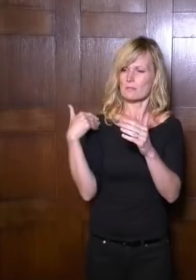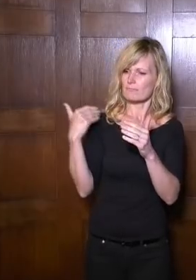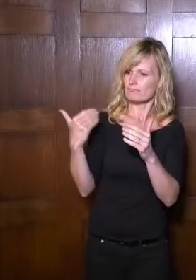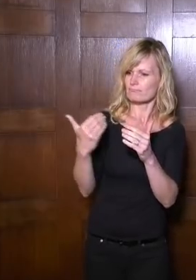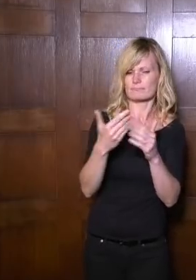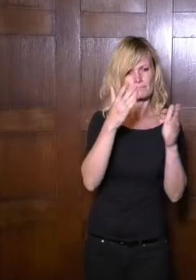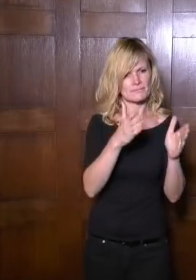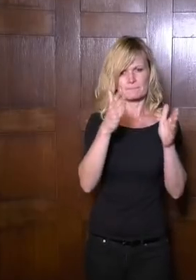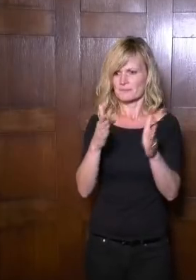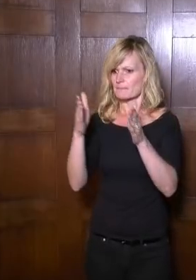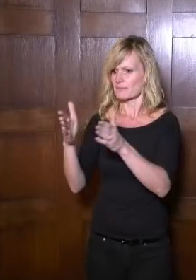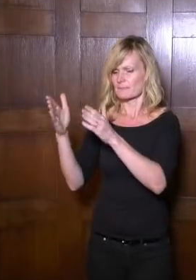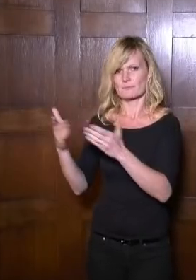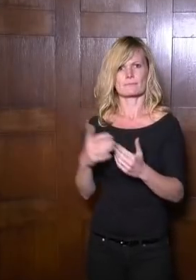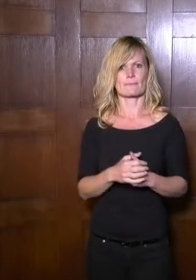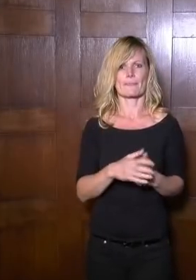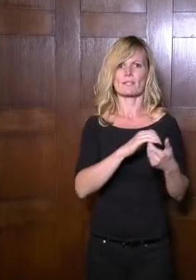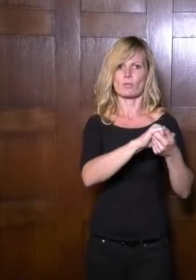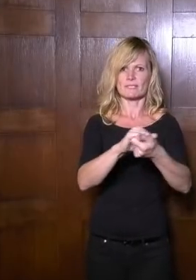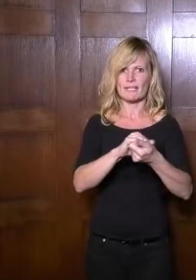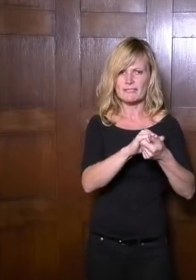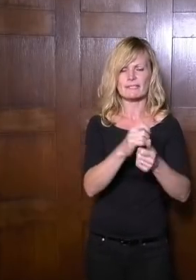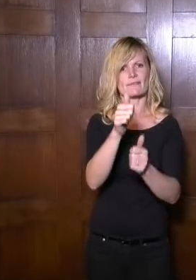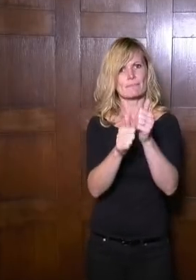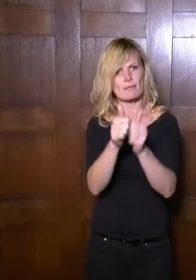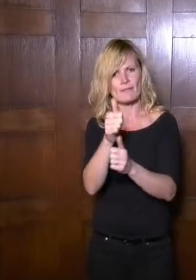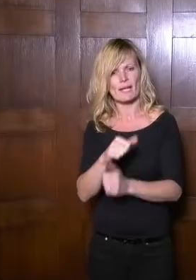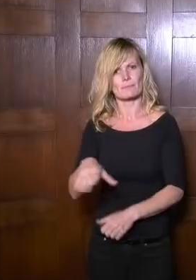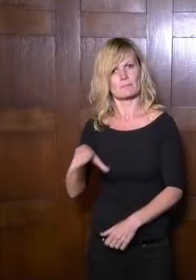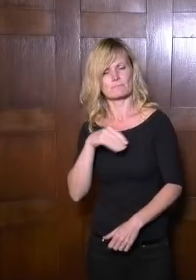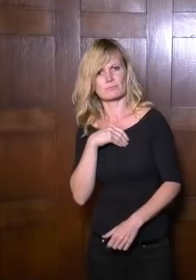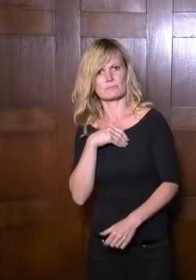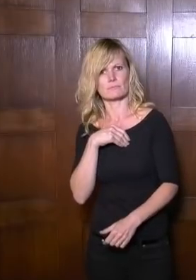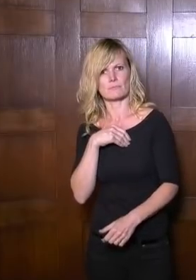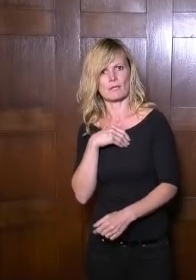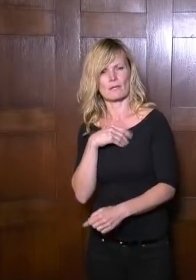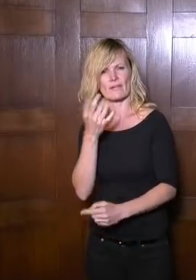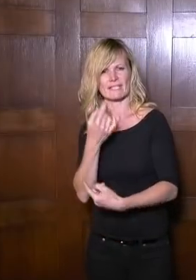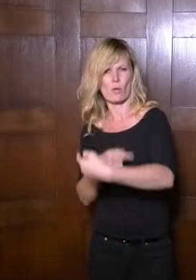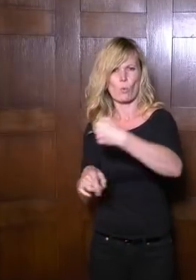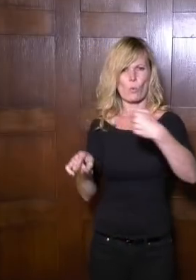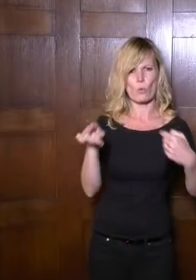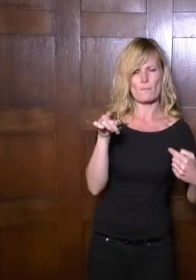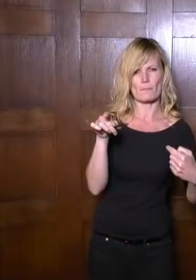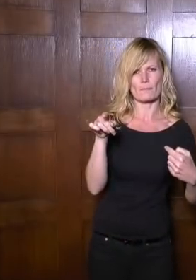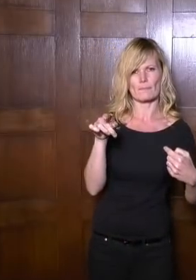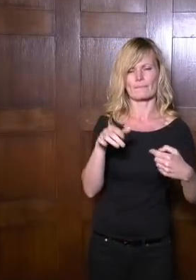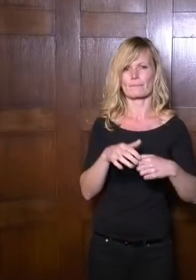was sie erlebt haben. Solidarität, Wettbewerb, Frustration, vielleicht auch in die umgekehrte Richtung, habe ich es gehört.